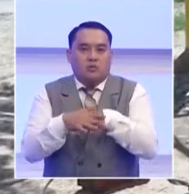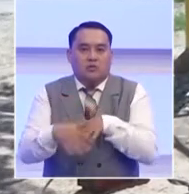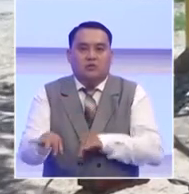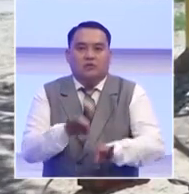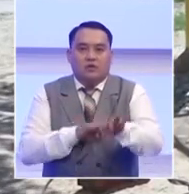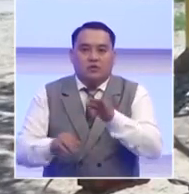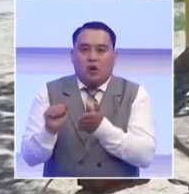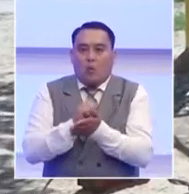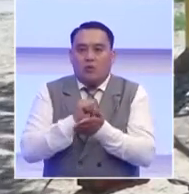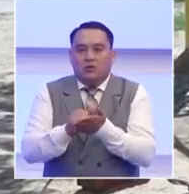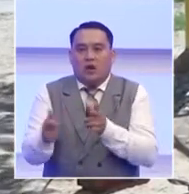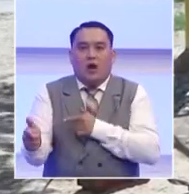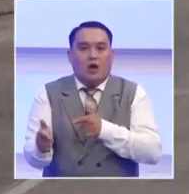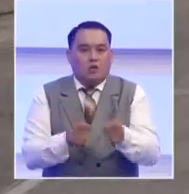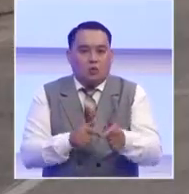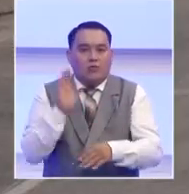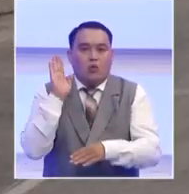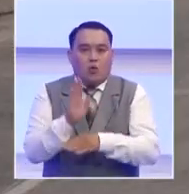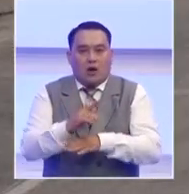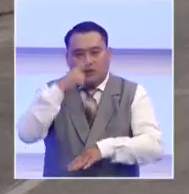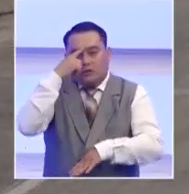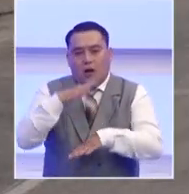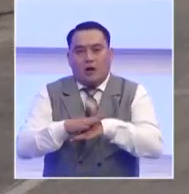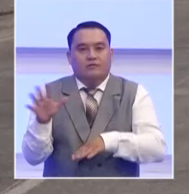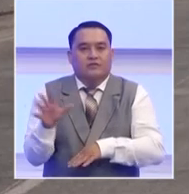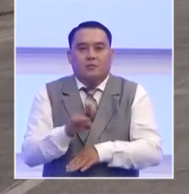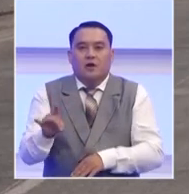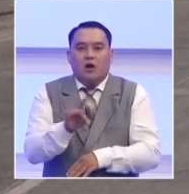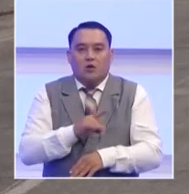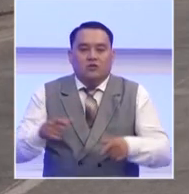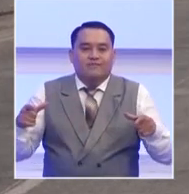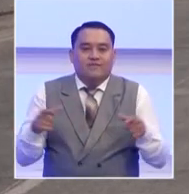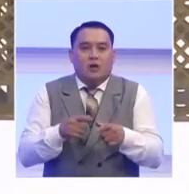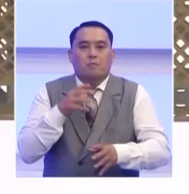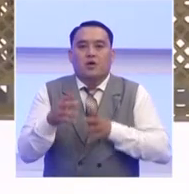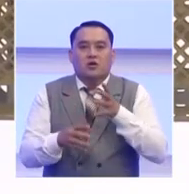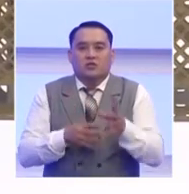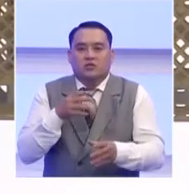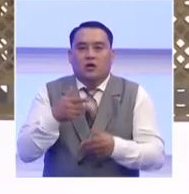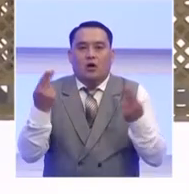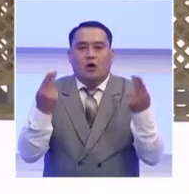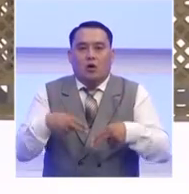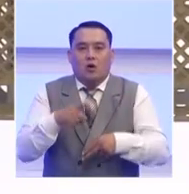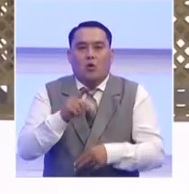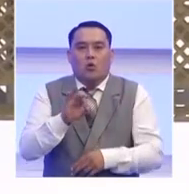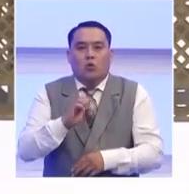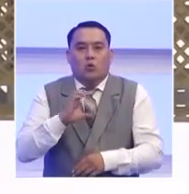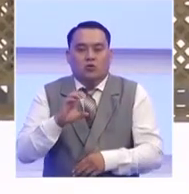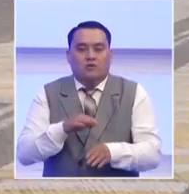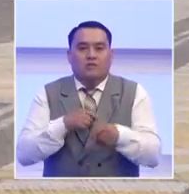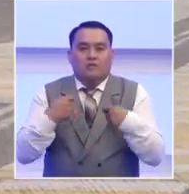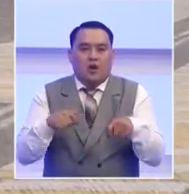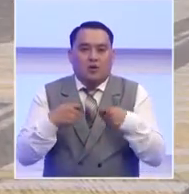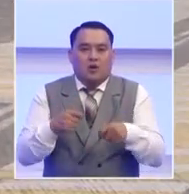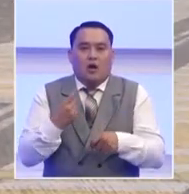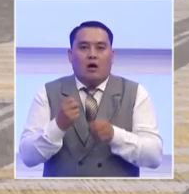проектно-сметная документация. Акимам районов даны указания. Несмотря на пандемию коронавируса, в Международном центре приграничного сотрудничества «Харгос» реализуется